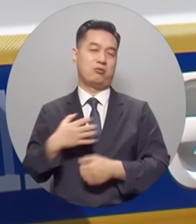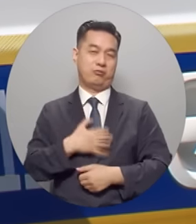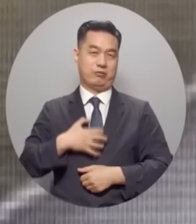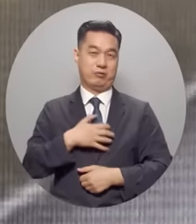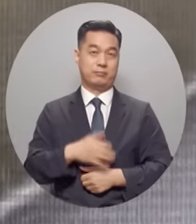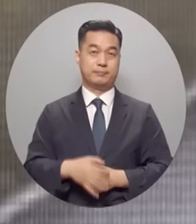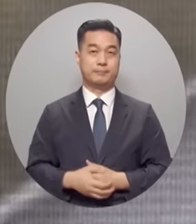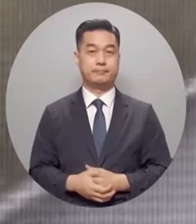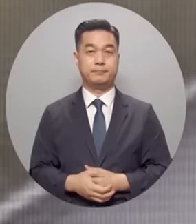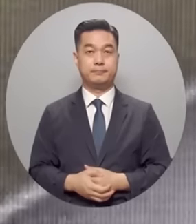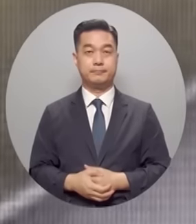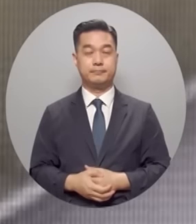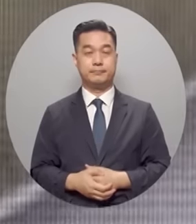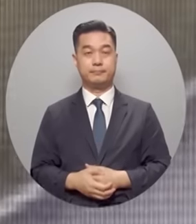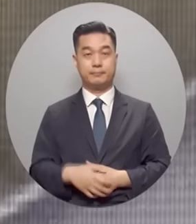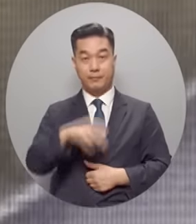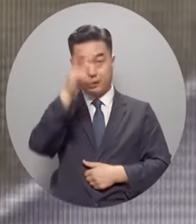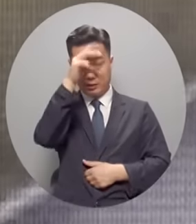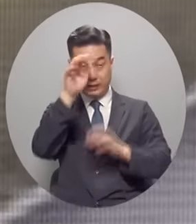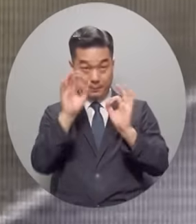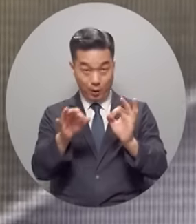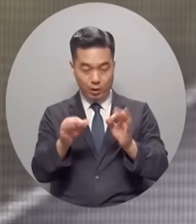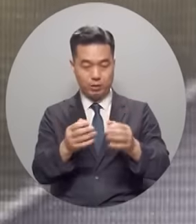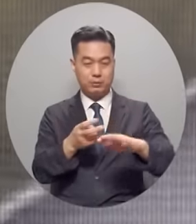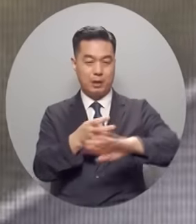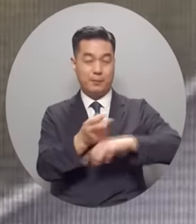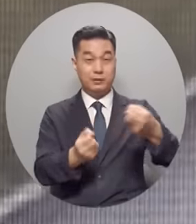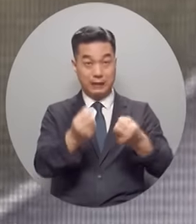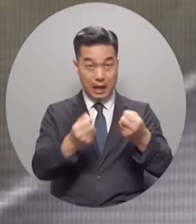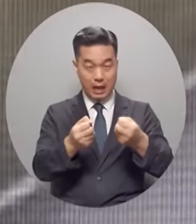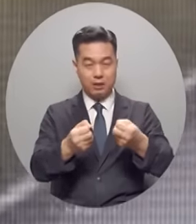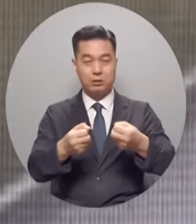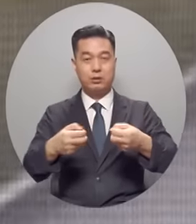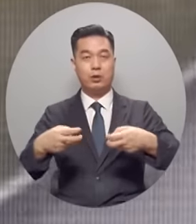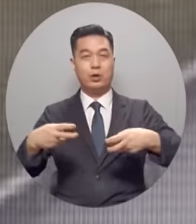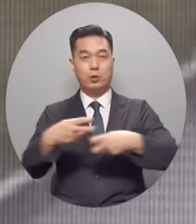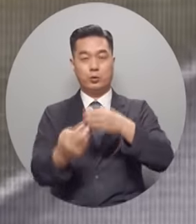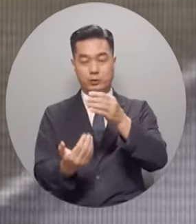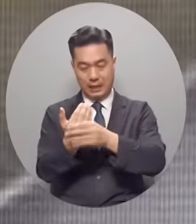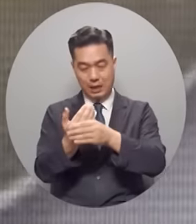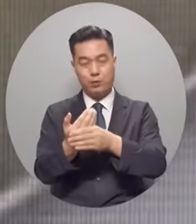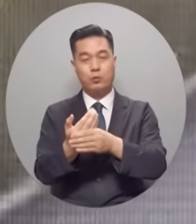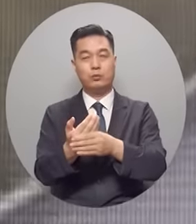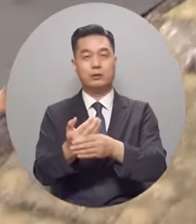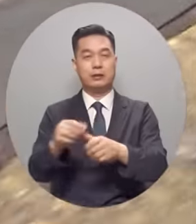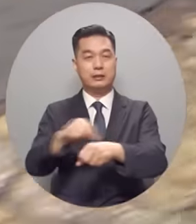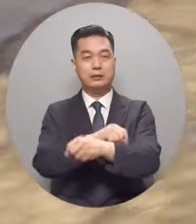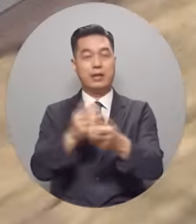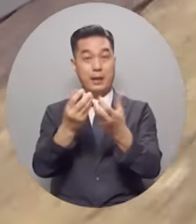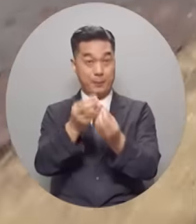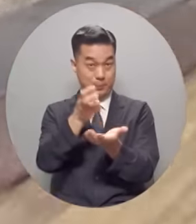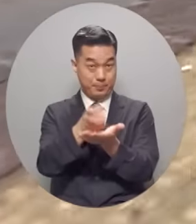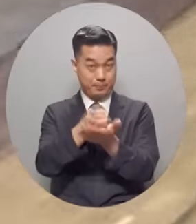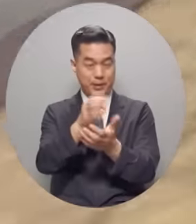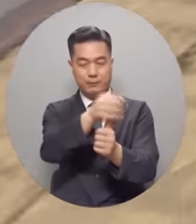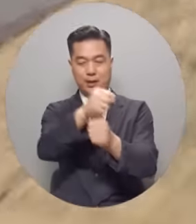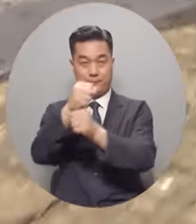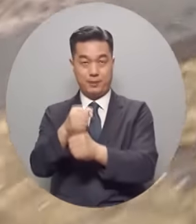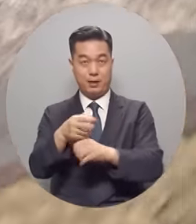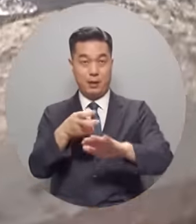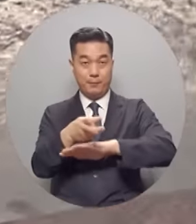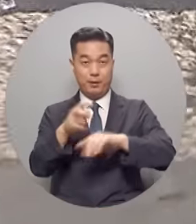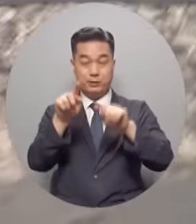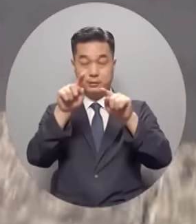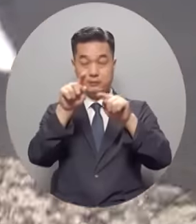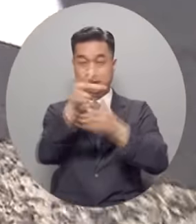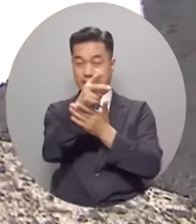있습니다. 경찰은 버스 운전기사를 교통사고처리특례법 위반 혐의로 입건하고 버스 블랙박스와